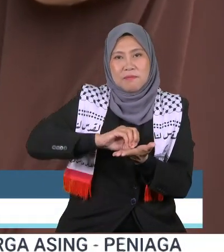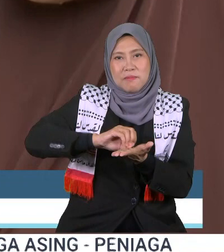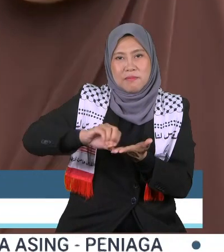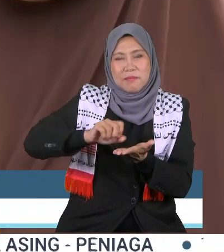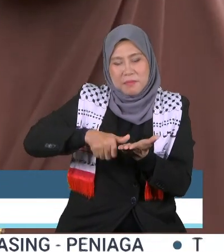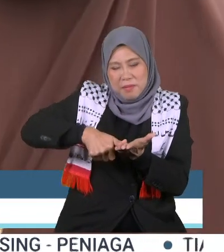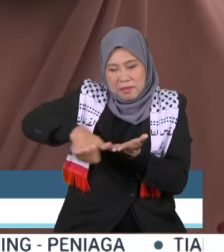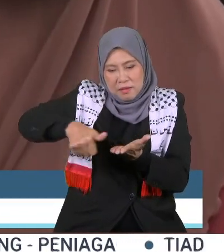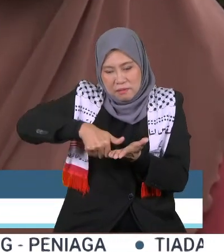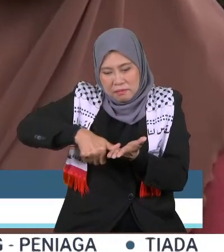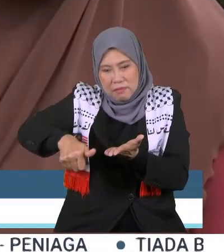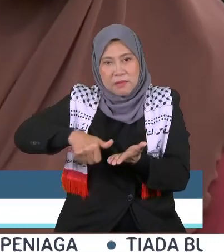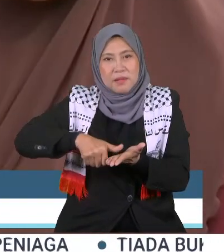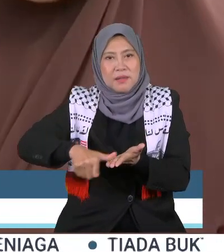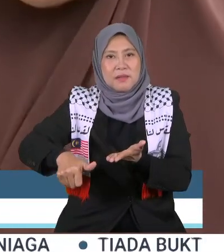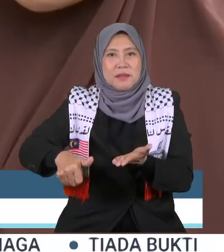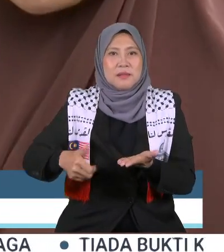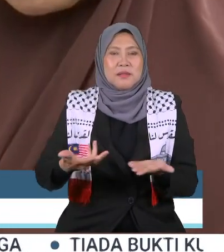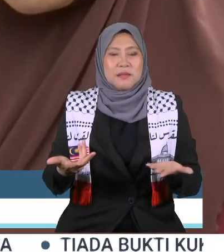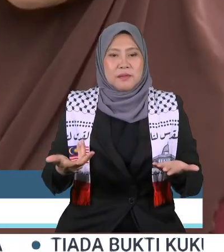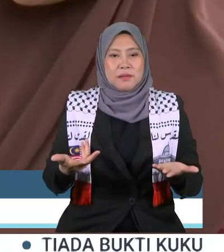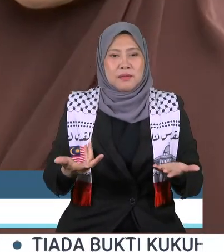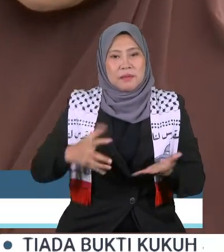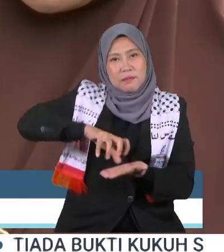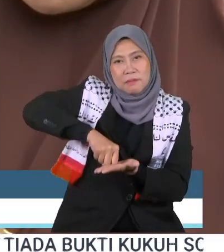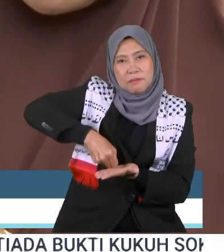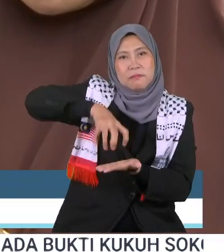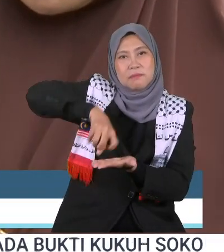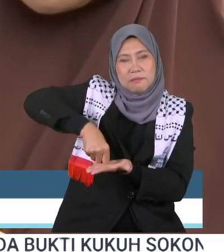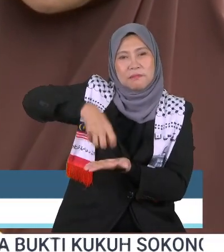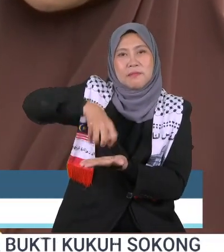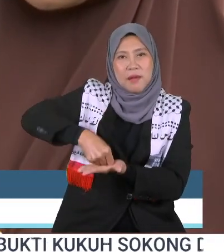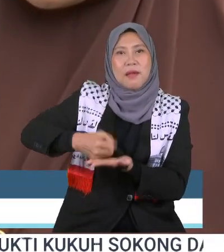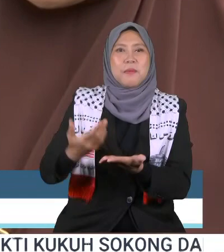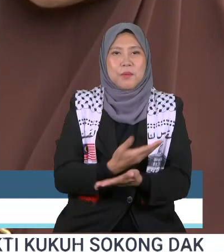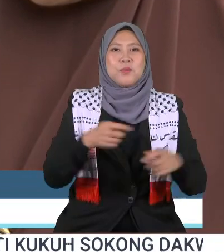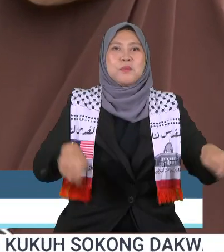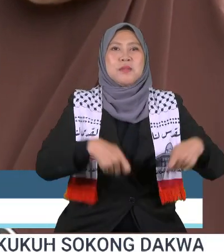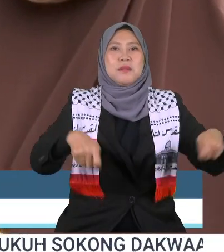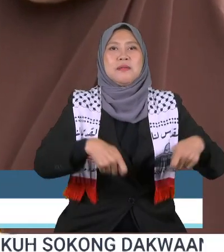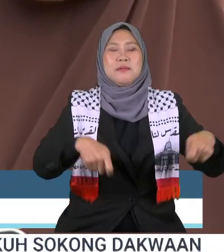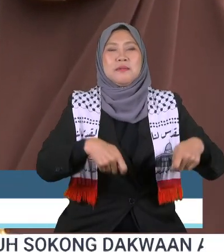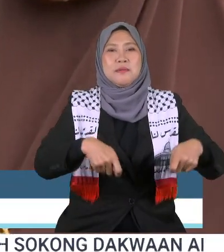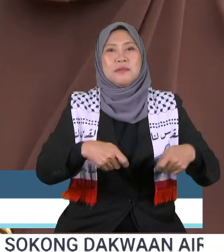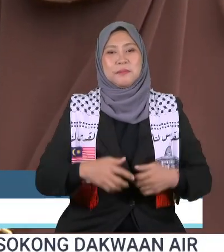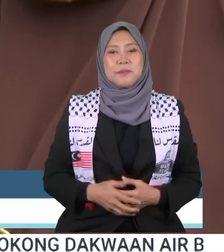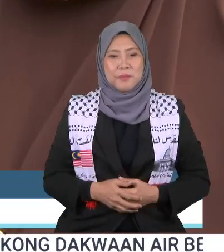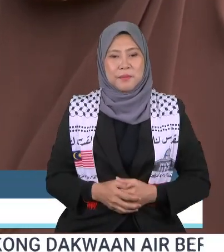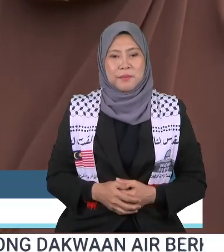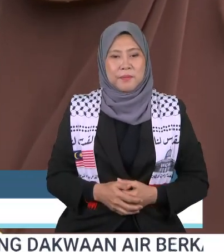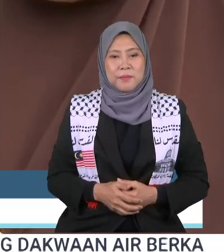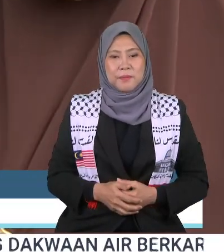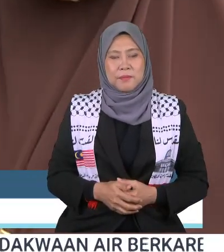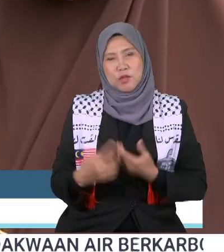Picit, pakai tangan, lepas itu peras macam peras santan. Nah, baru dimasak, dua kali peras, baru